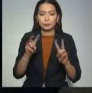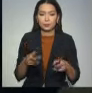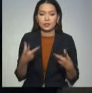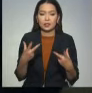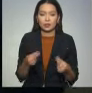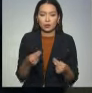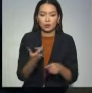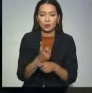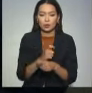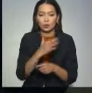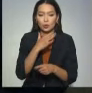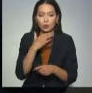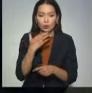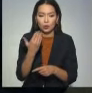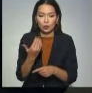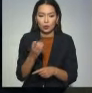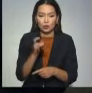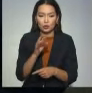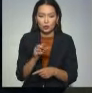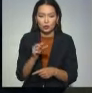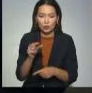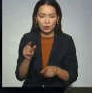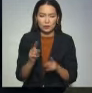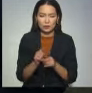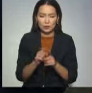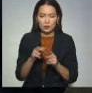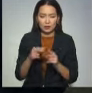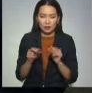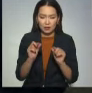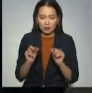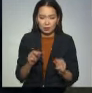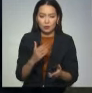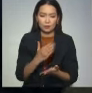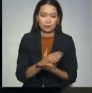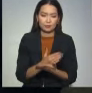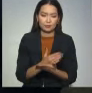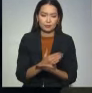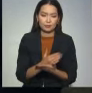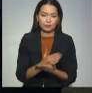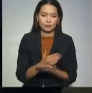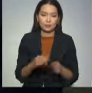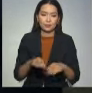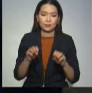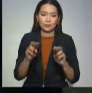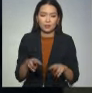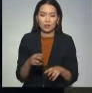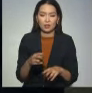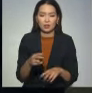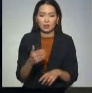специализация, где очень много тонких, точных настроек. И вот специалистов,